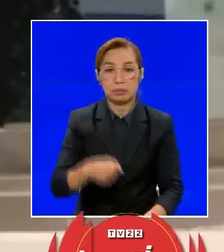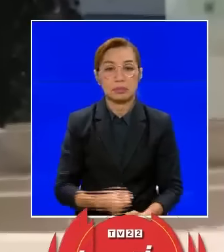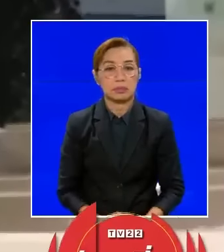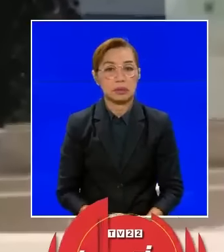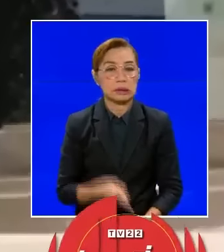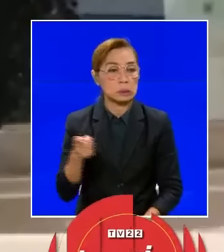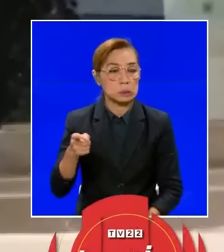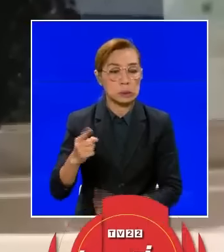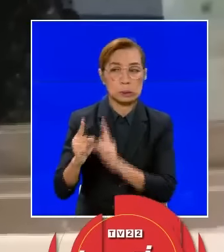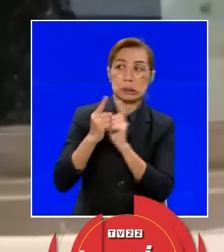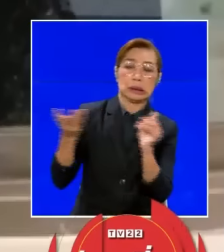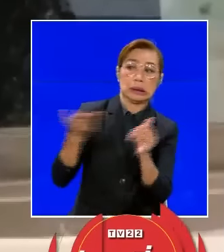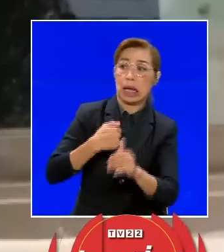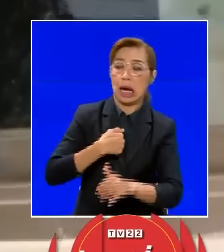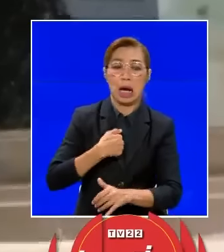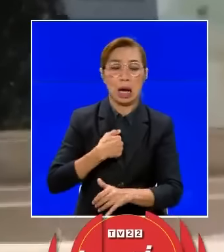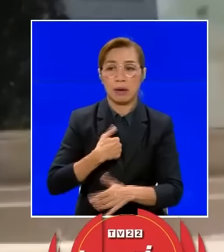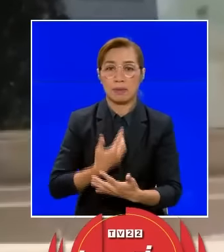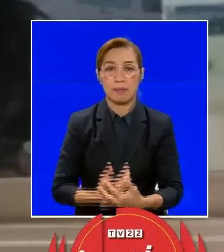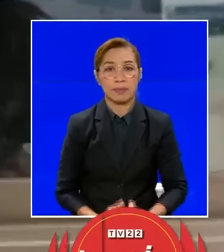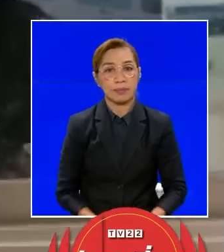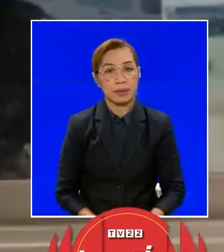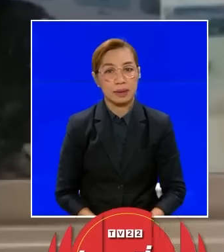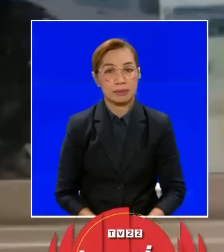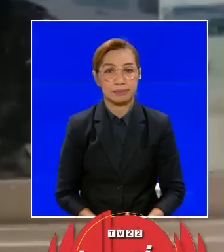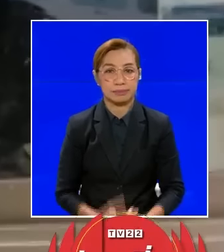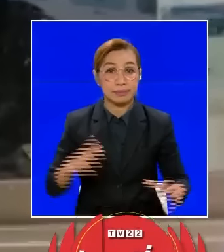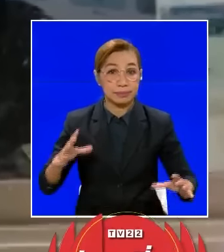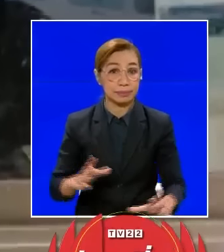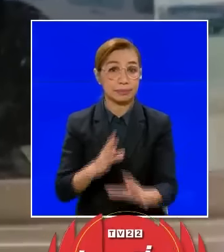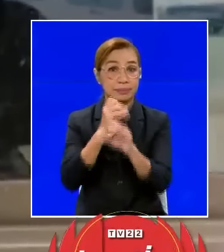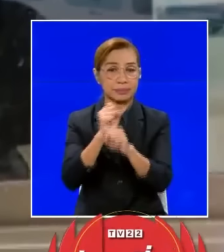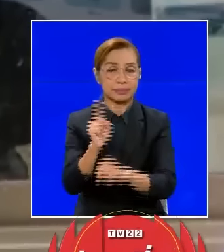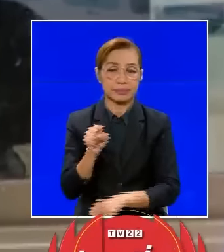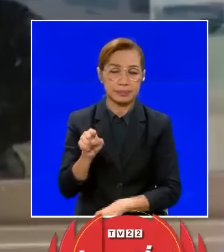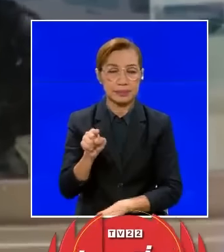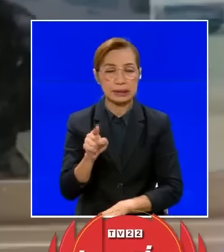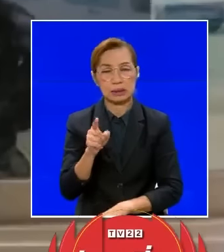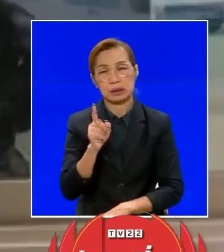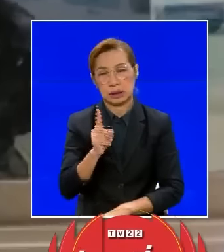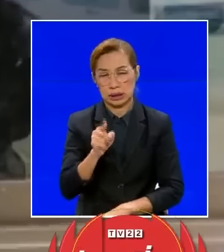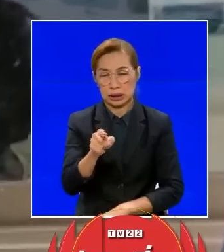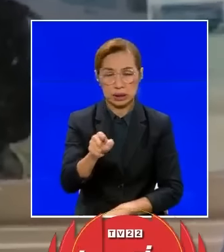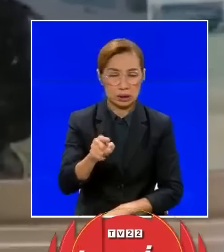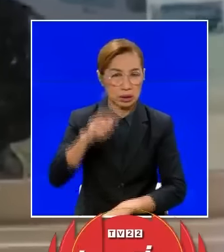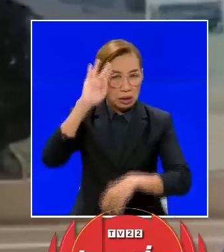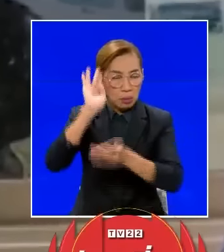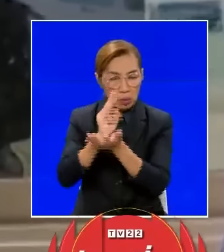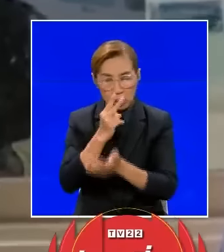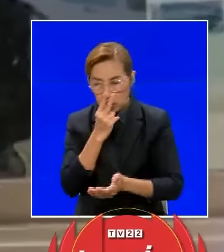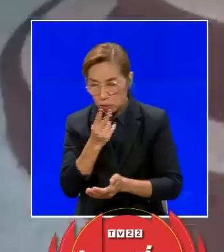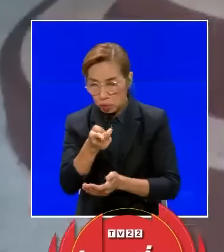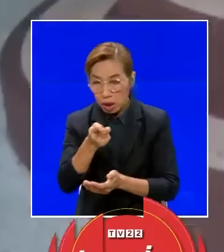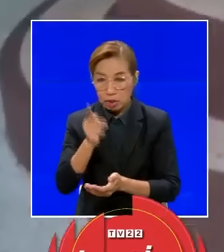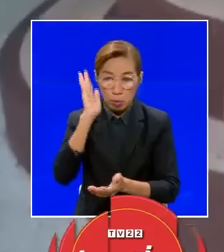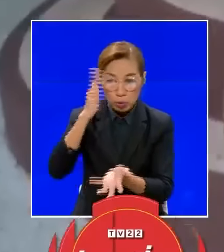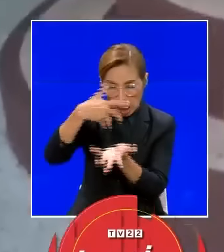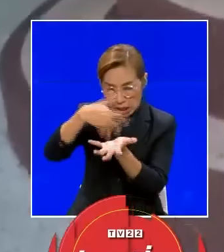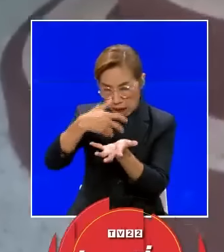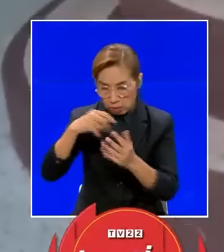เขาจะฆ่าผมเขาจะฆ่าผมเลยครับ อ่ะเบื้องต้นที่คือจริงๆเนี่ยถ้าตำรวจเขาฟังอะไรเขาต้องขยายผล